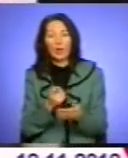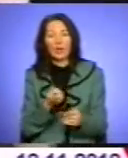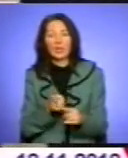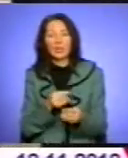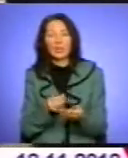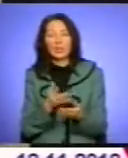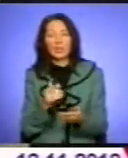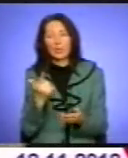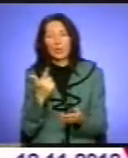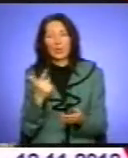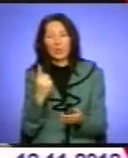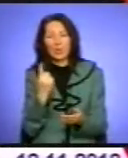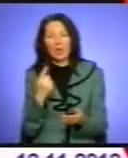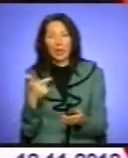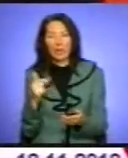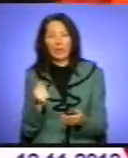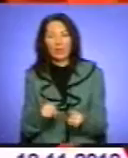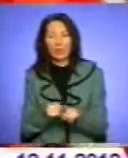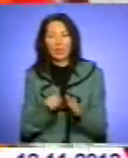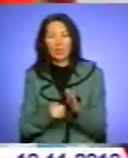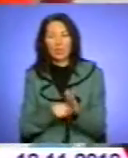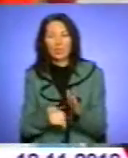по гривні в основному. Так дешево?